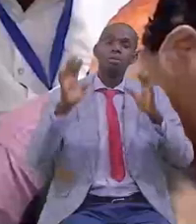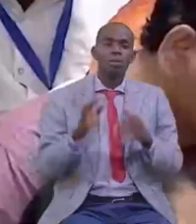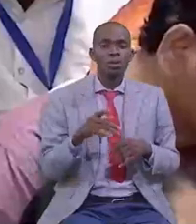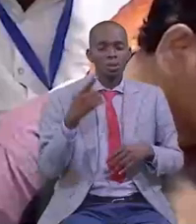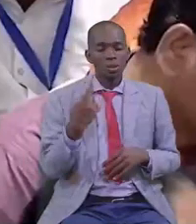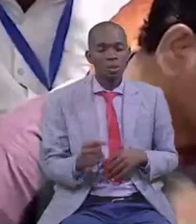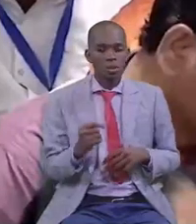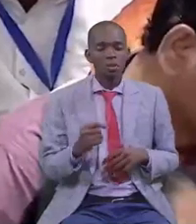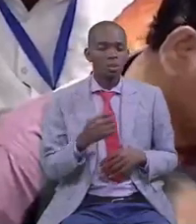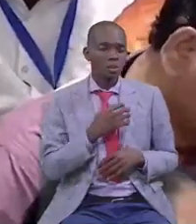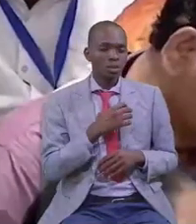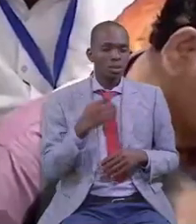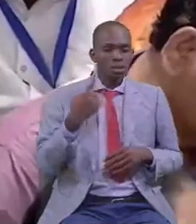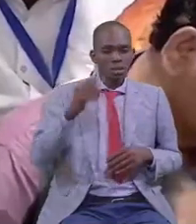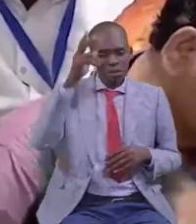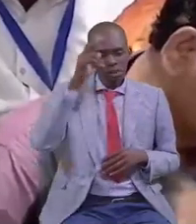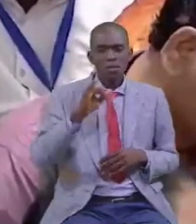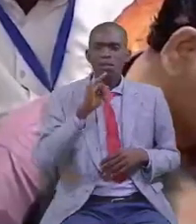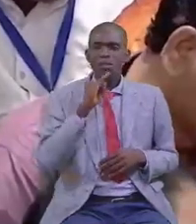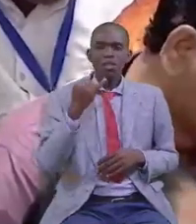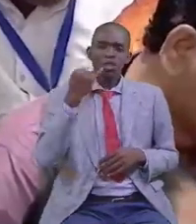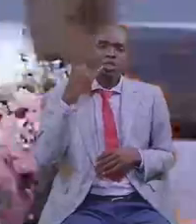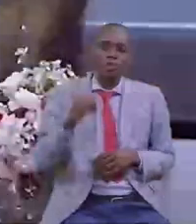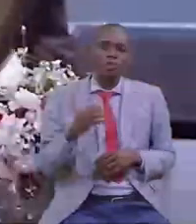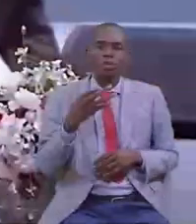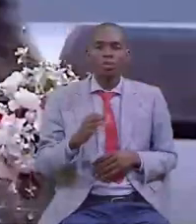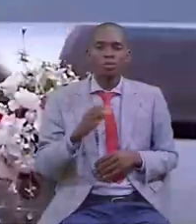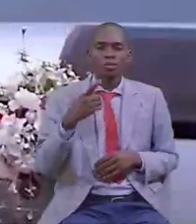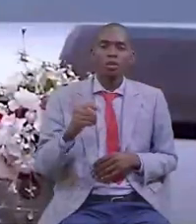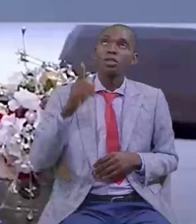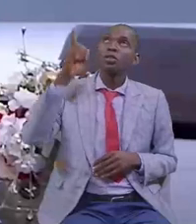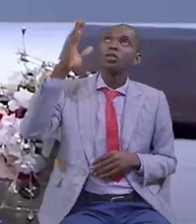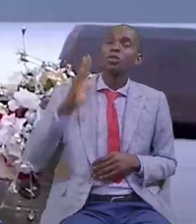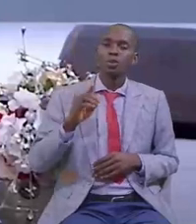Il est envieux, jaloux du Dieu auquel tu te soumets.